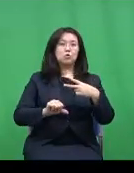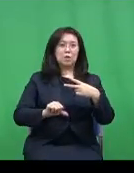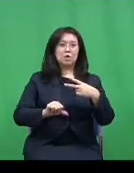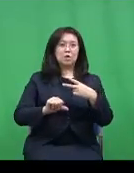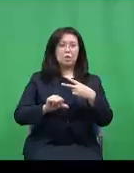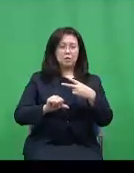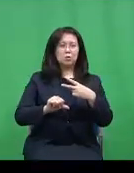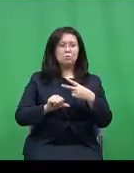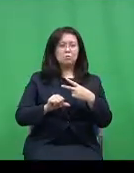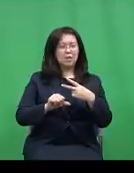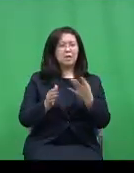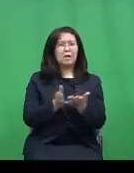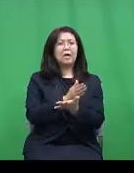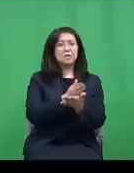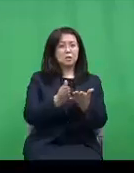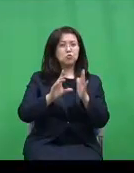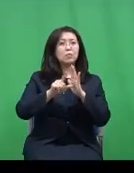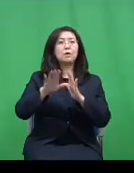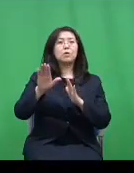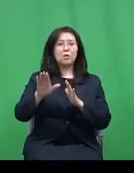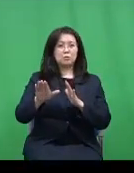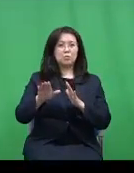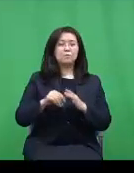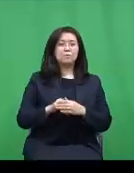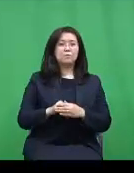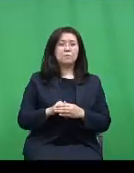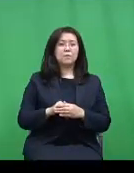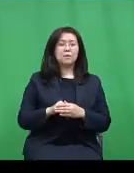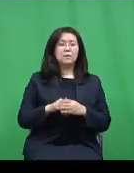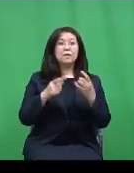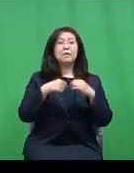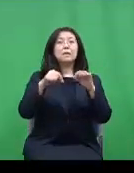が、最終的には2月7日頃にですね、